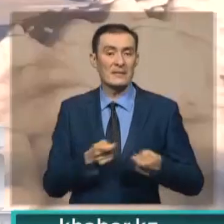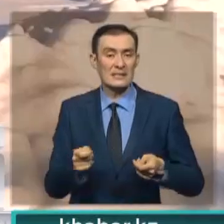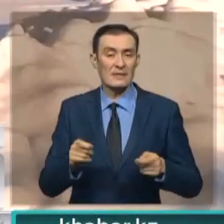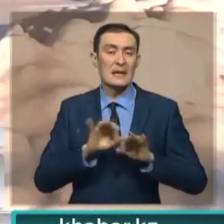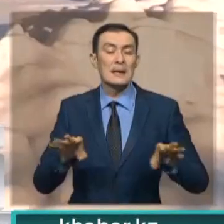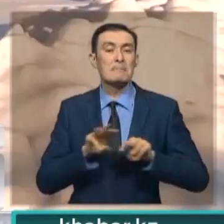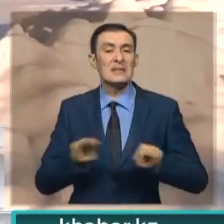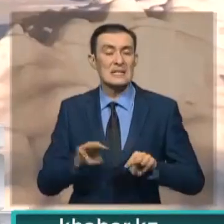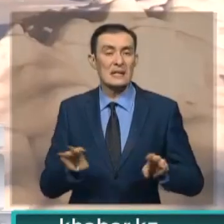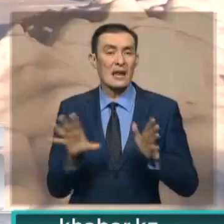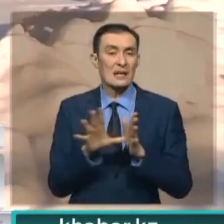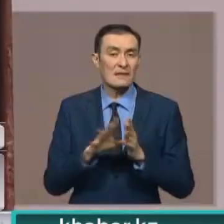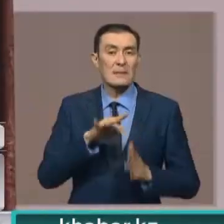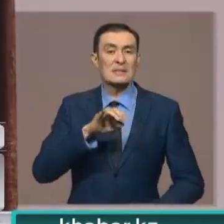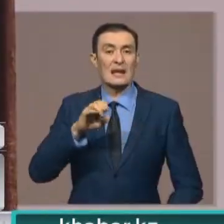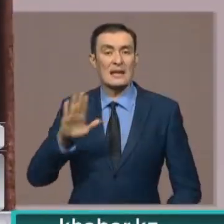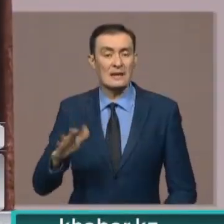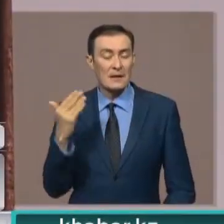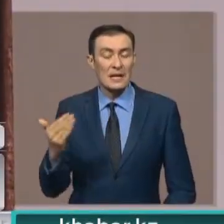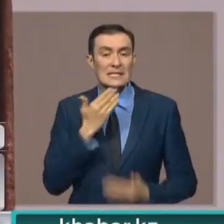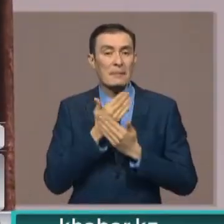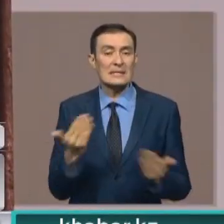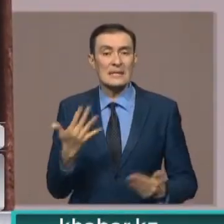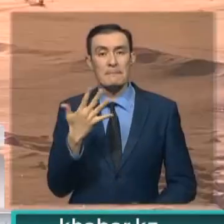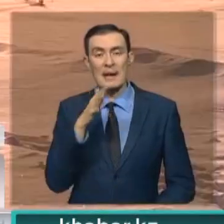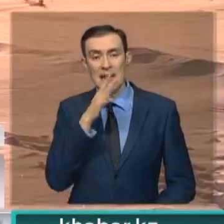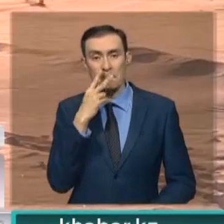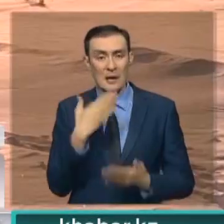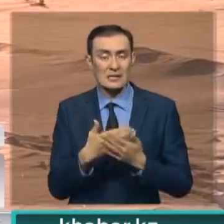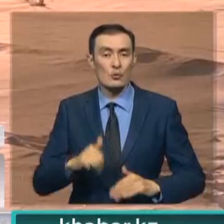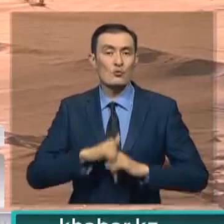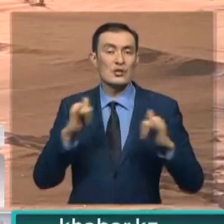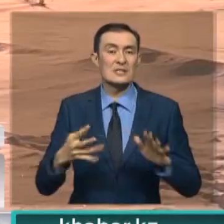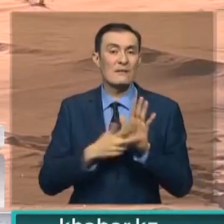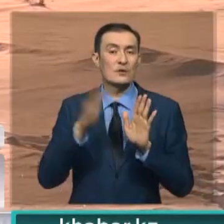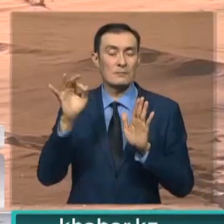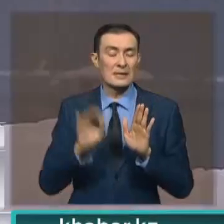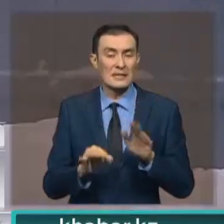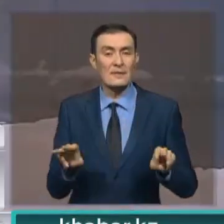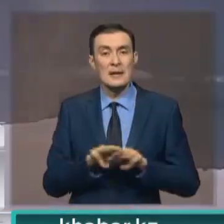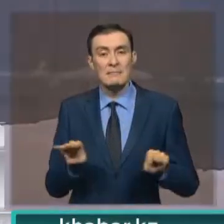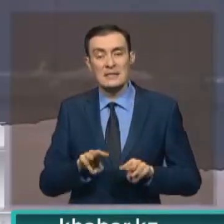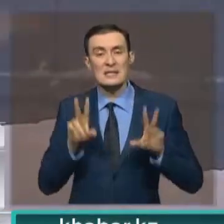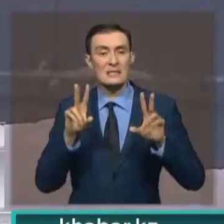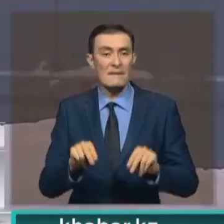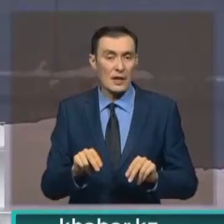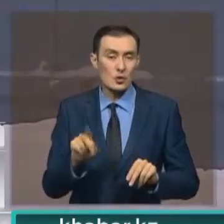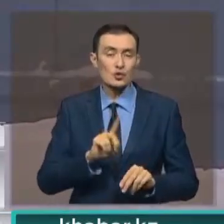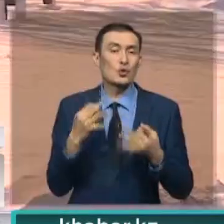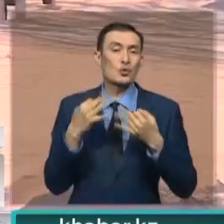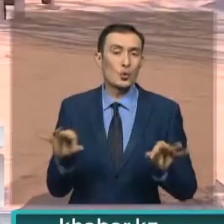министр энергетики и magnum разгаре iv за последние пять лет показатель вырос на 8 процентов министр заверил